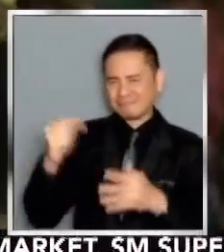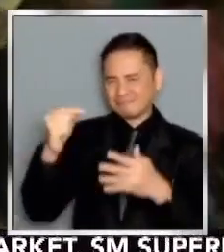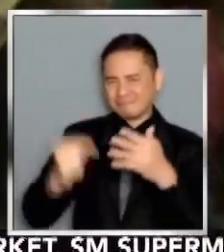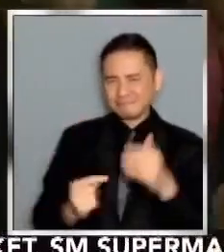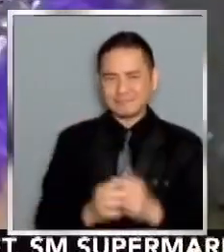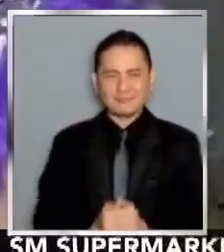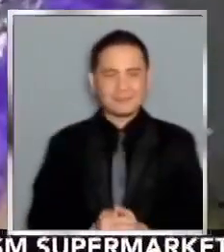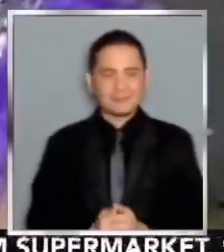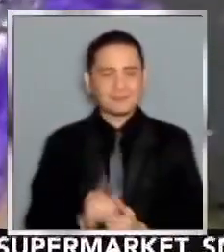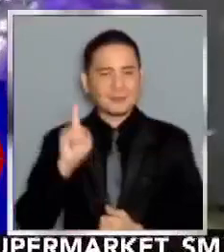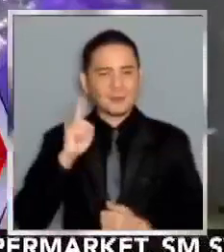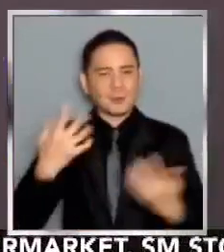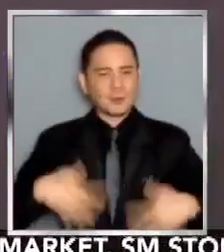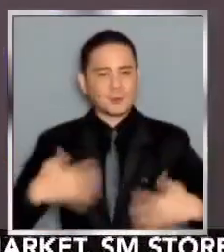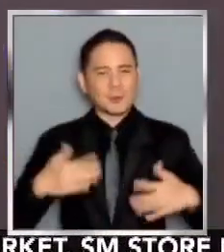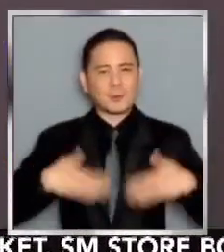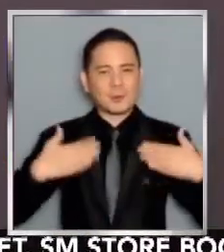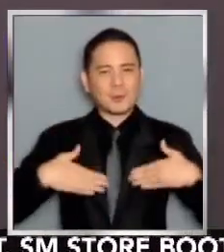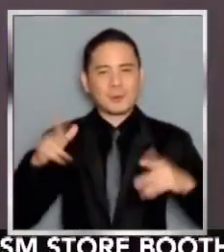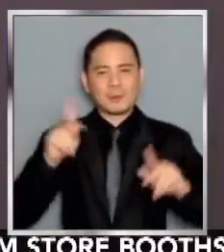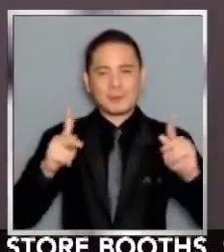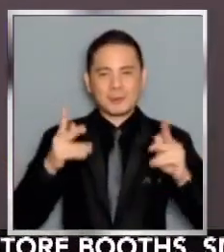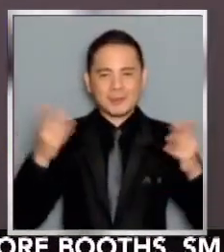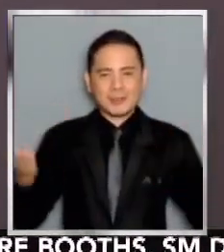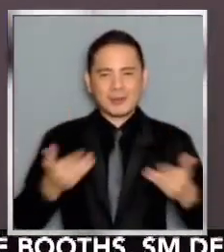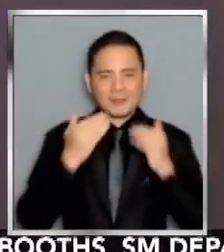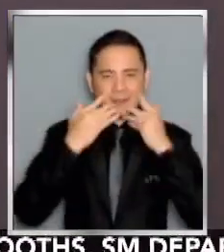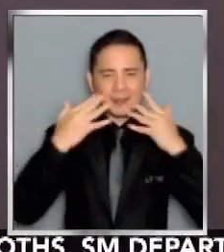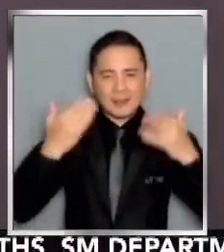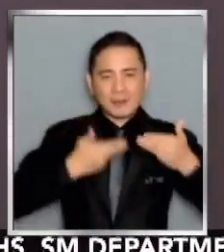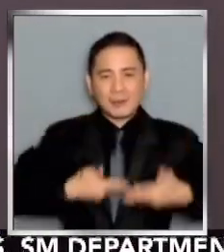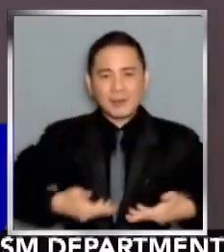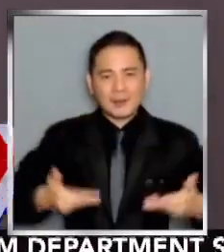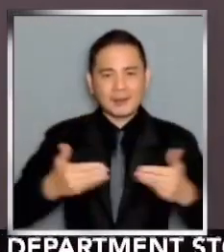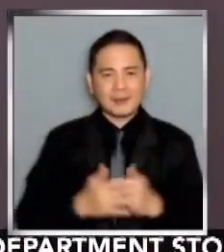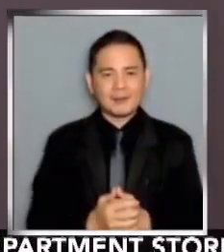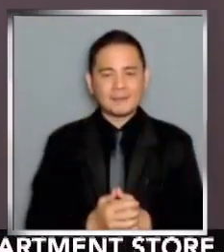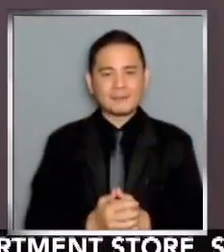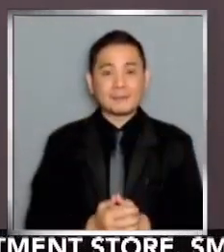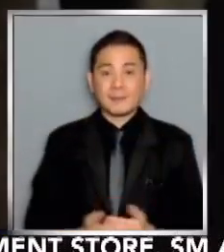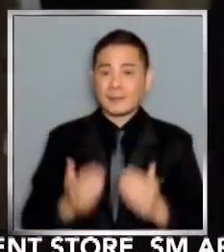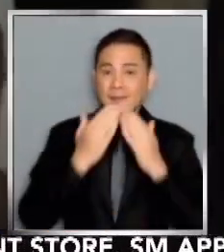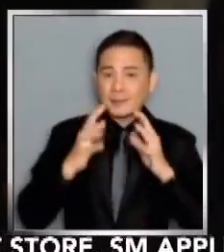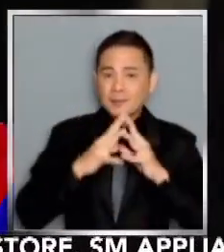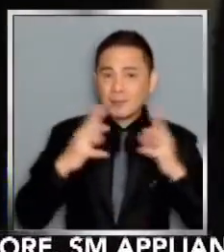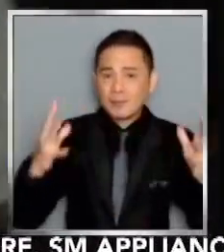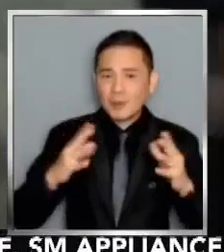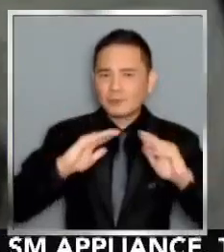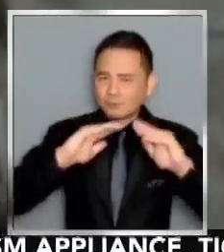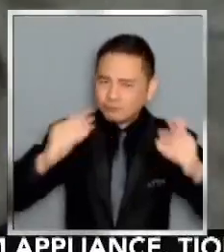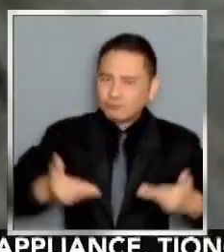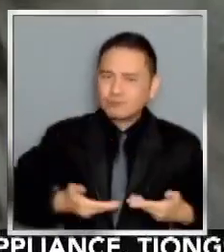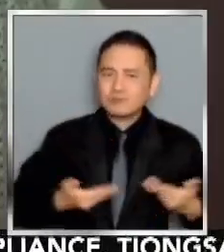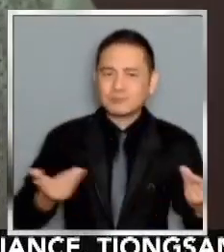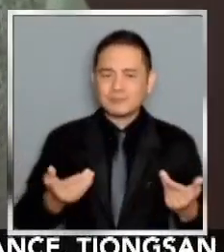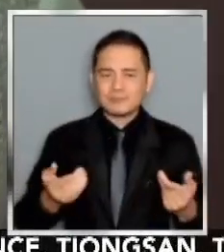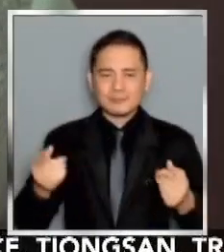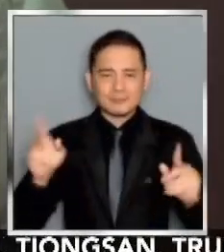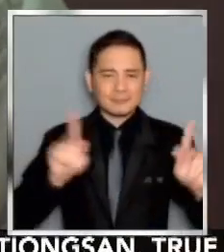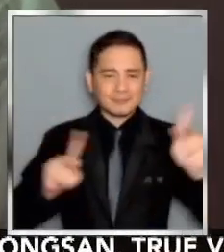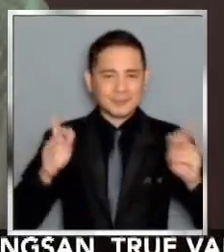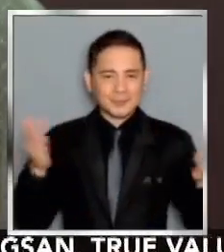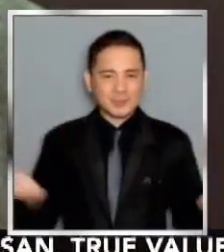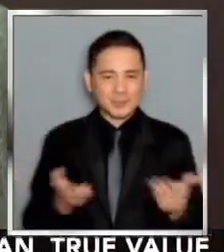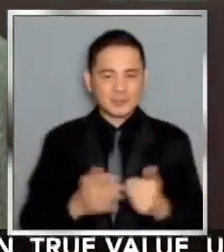dito. Nagpapasalamat kami muli sa mga aklanon sa mainit na pagtanggap sa amin dito. Nakakatuwa yung mga tao, ang dami,